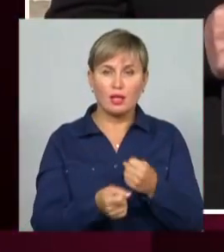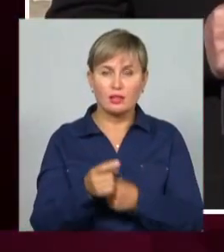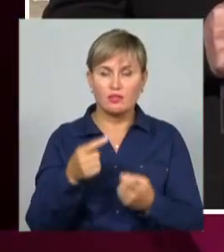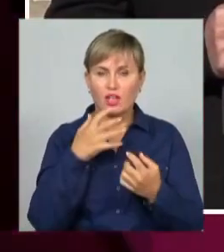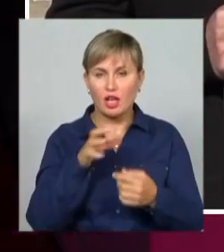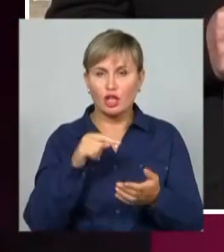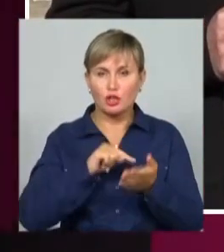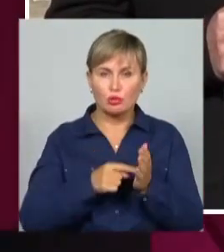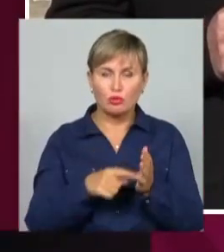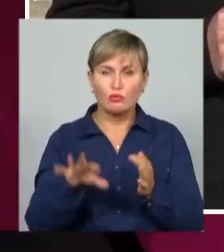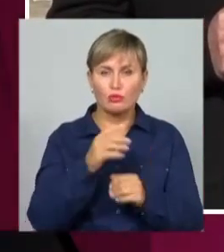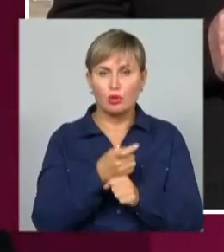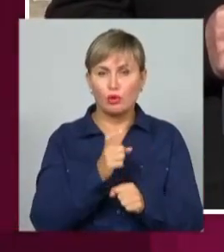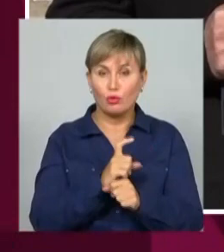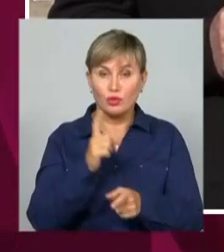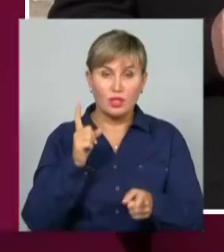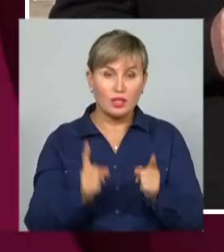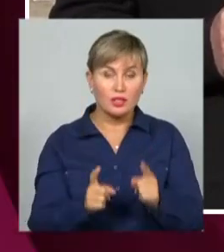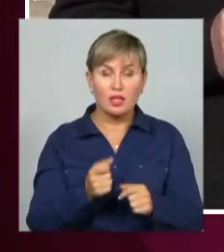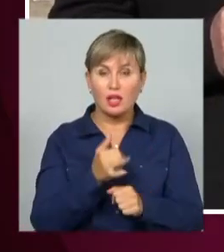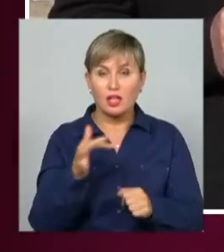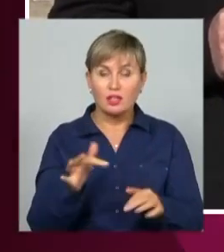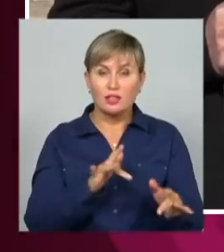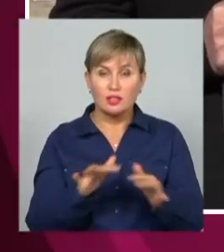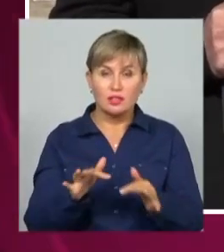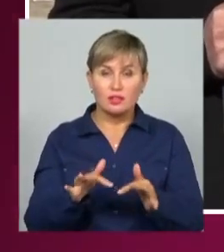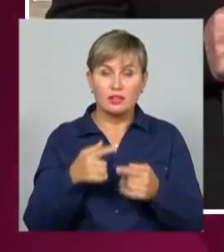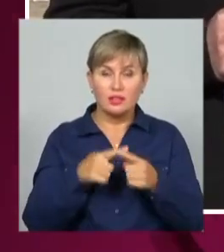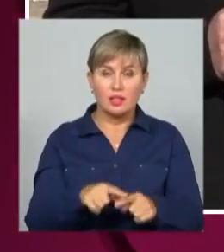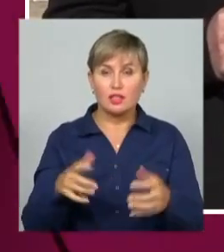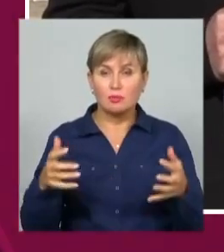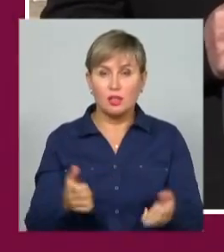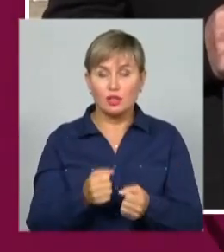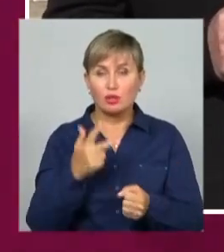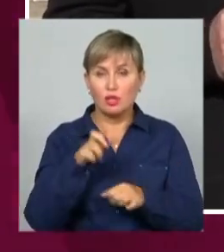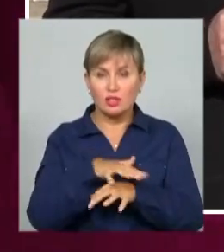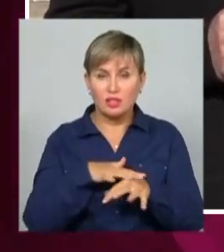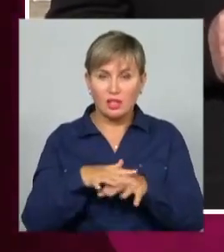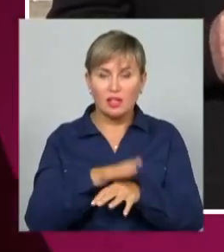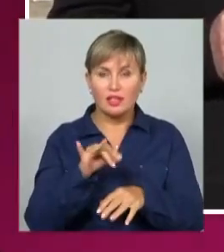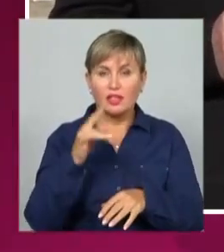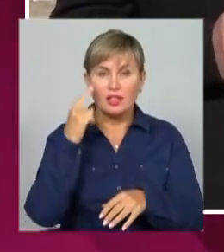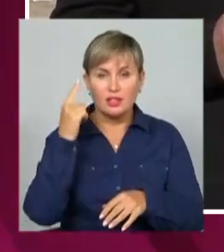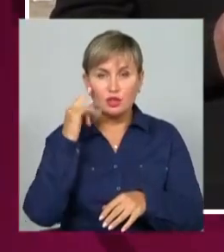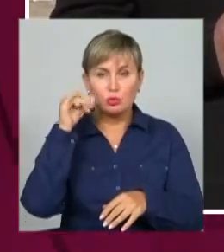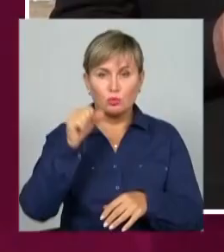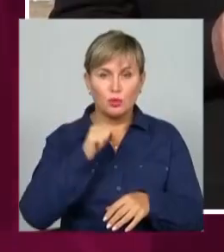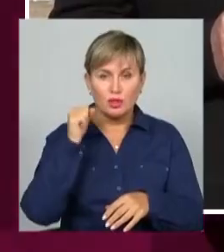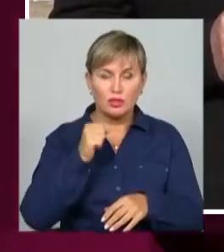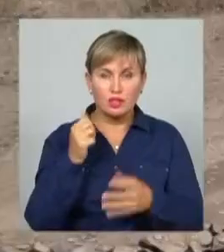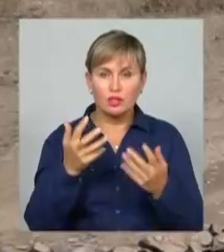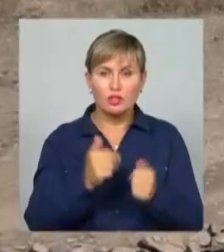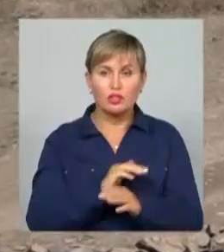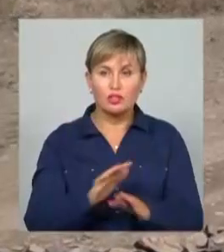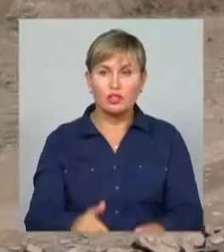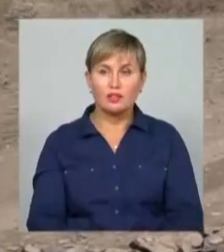горячей точке. Все очень реалистично. Количество задействованной техники и спасателей из 3 стран, в том числе Кыргызстана и Узбекистана, не